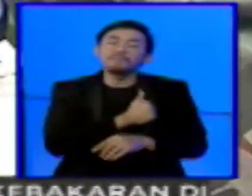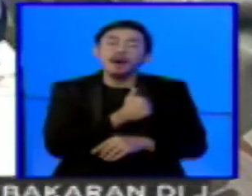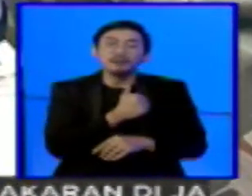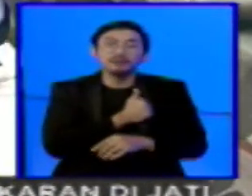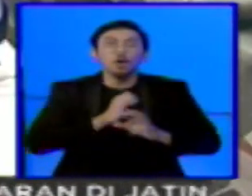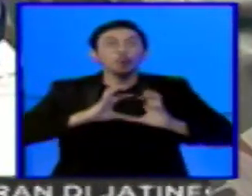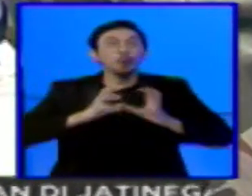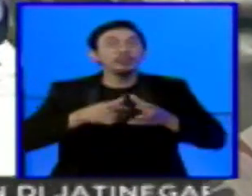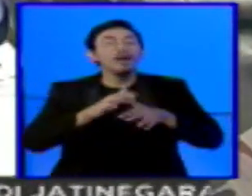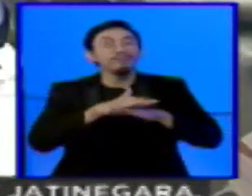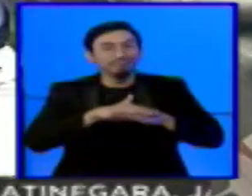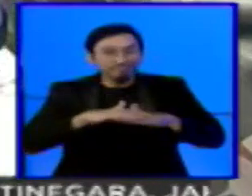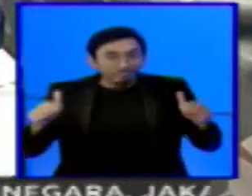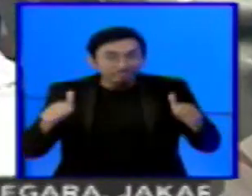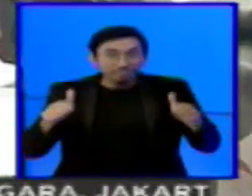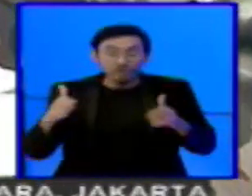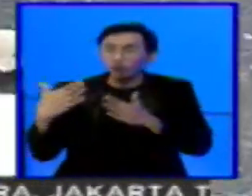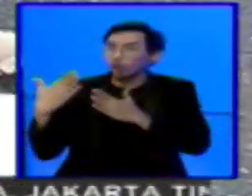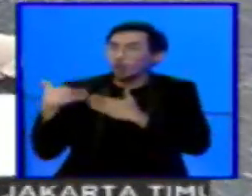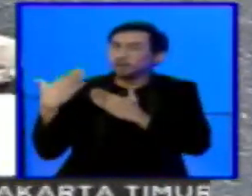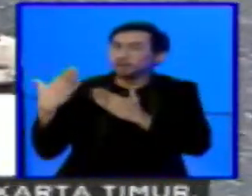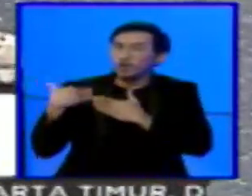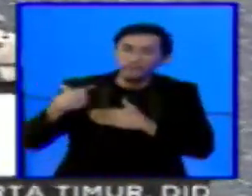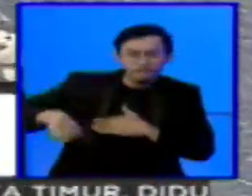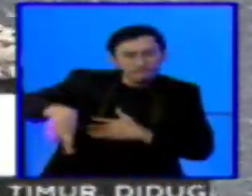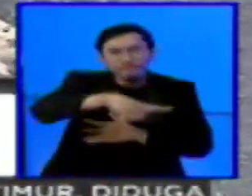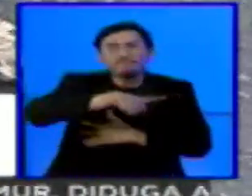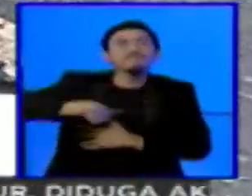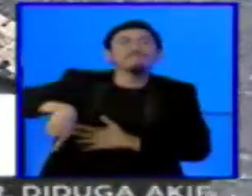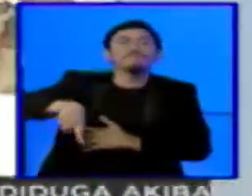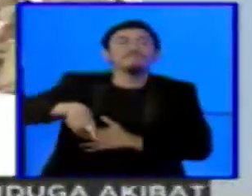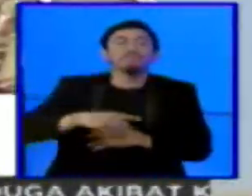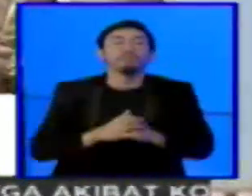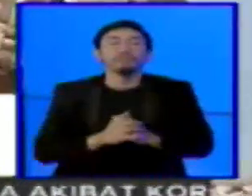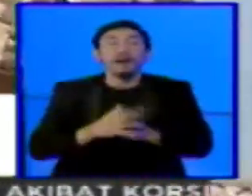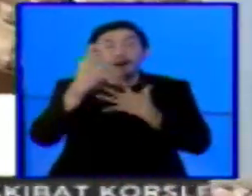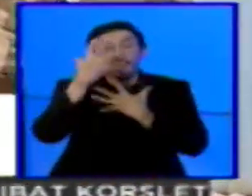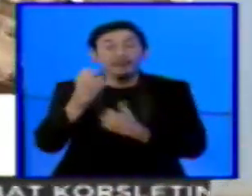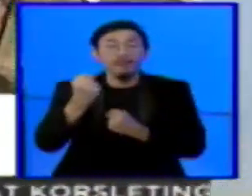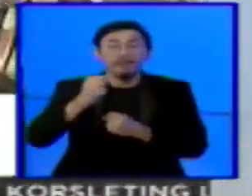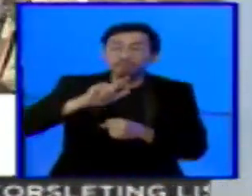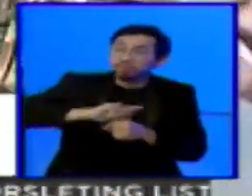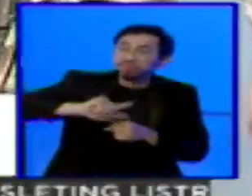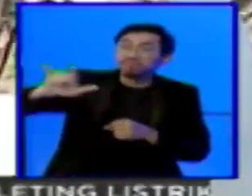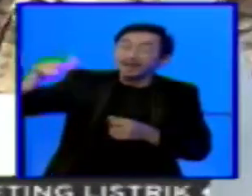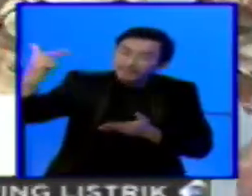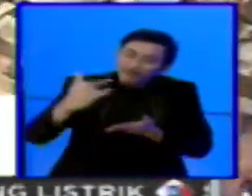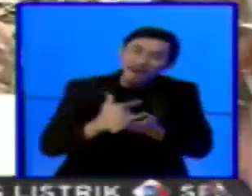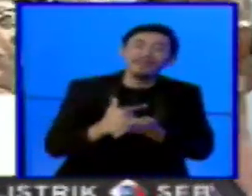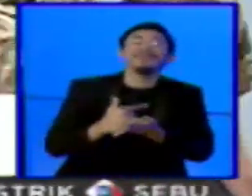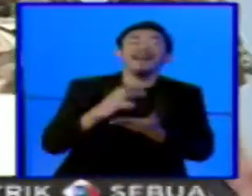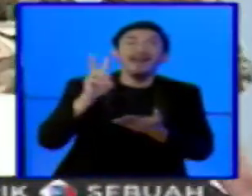bahunya. Diki punya harapan, berangkat dan tentu kembali dengan selamat, berkumpul bersama keluarga